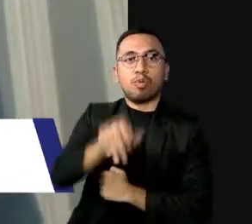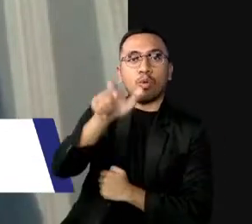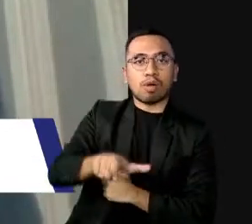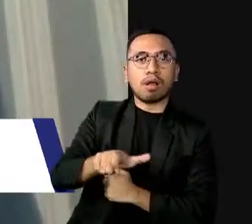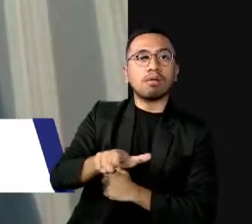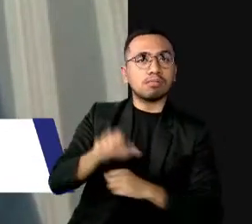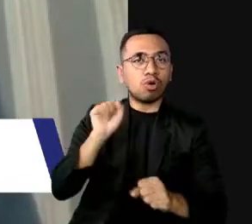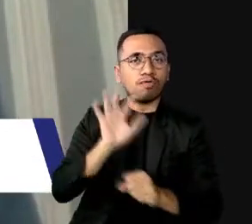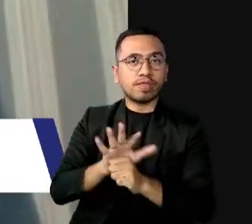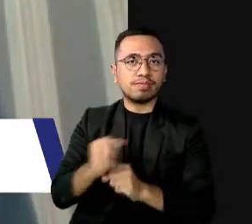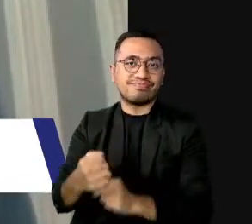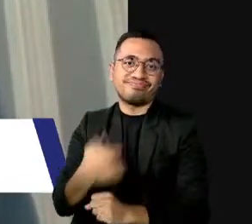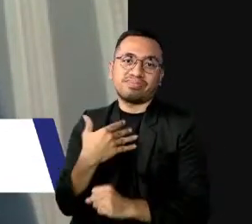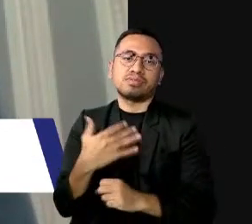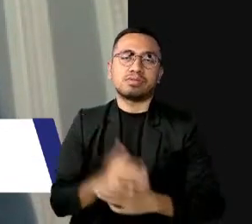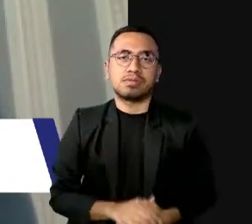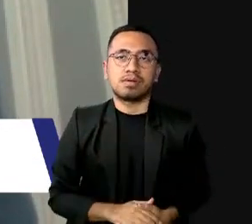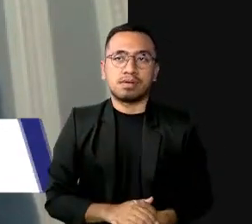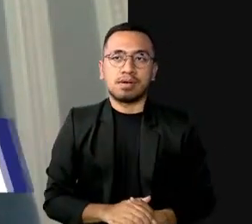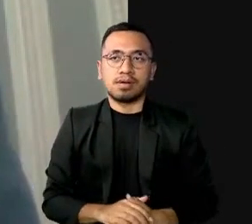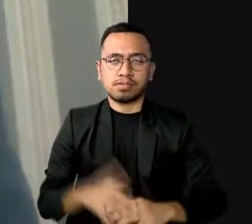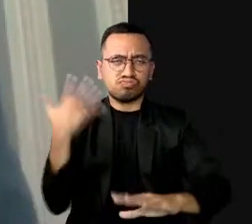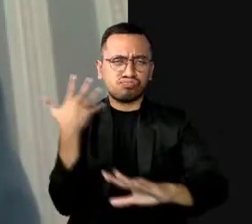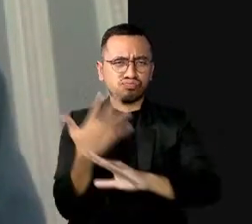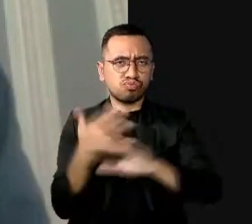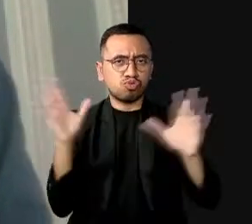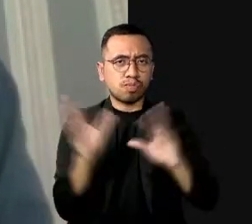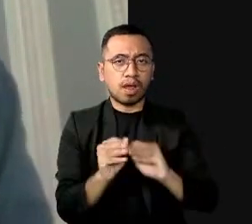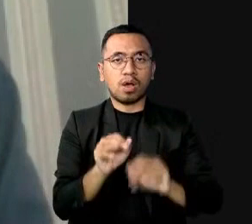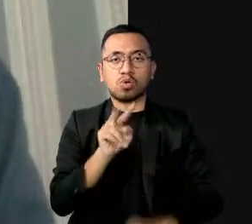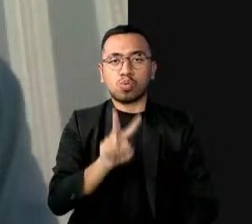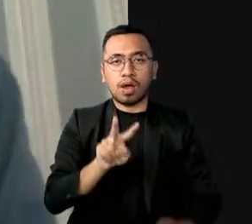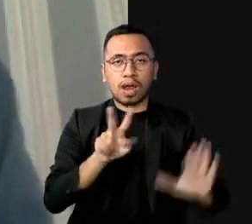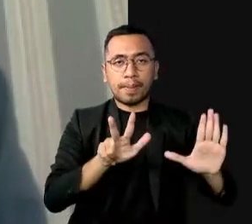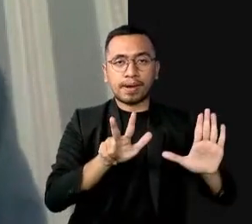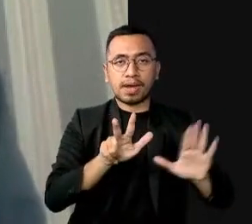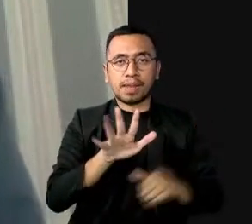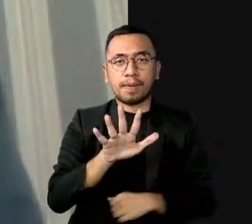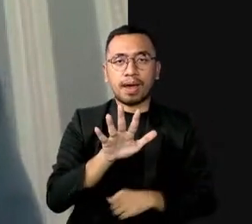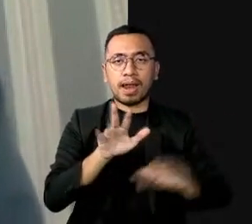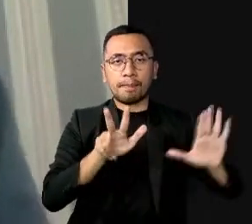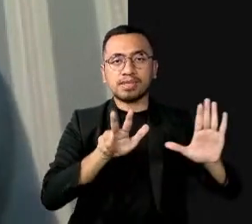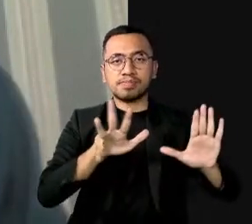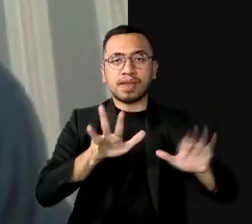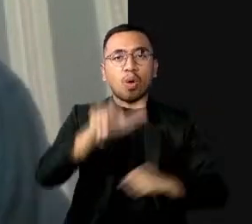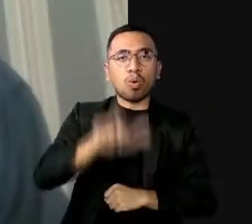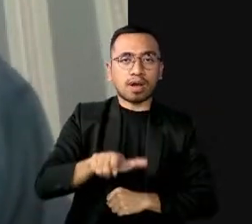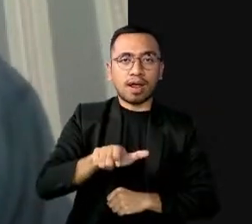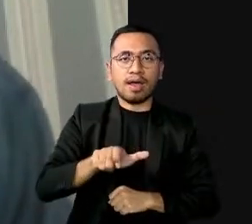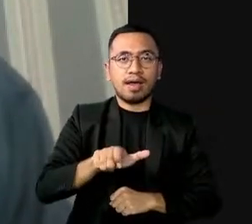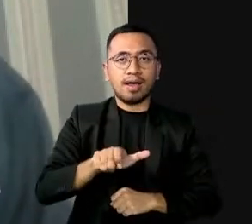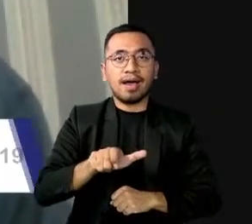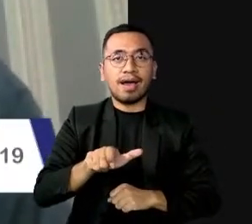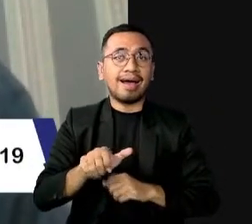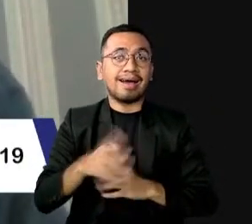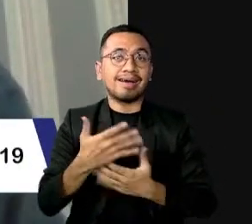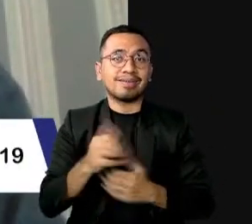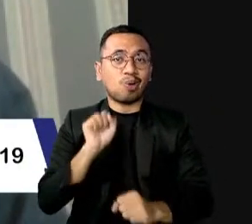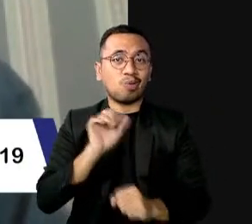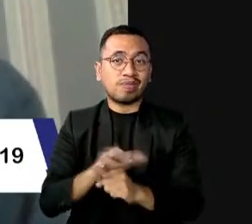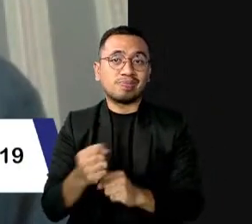untuk kasus total sampai saat ini sudah mencapai 28500 89 dengan kasus